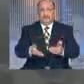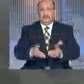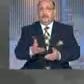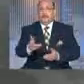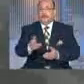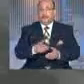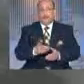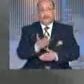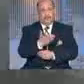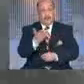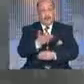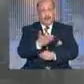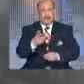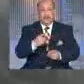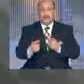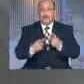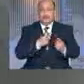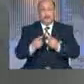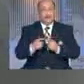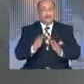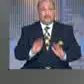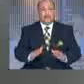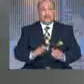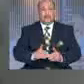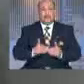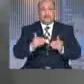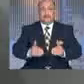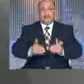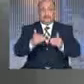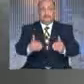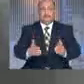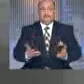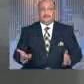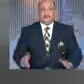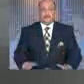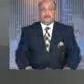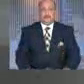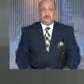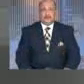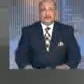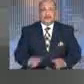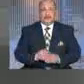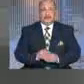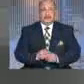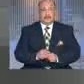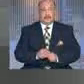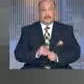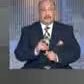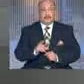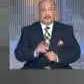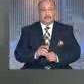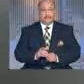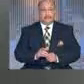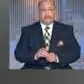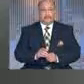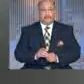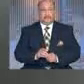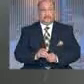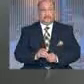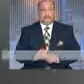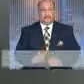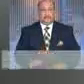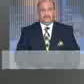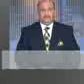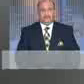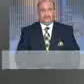النظر في قضية شهداء الحامة إلى جلسة قادمة، جلسة سيتم فيها الاستماع إلى المتهمين. احنا طلبنا التأخير لأنه ما زلنا